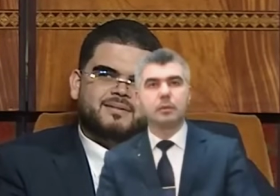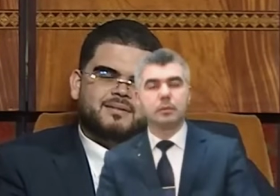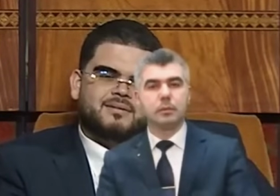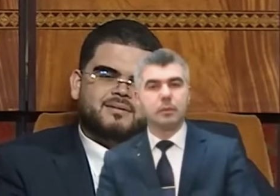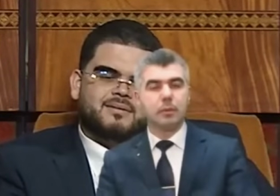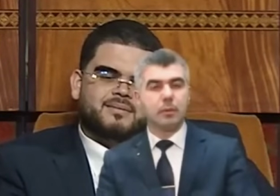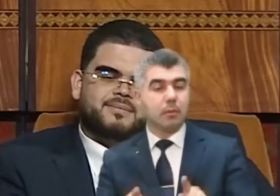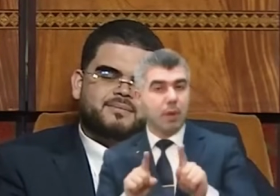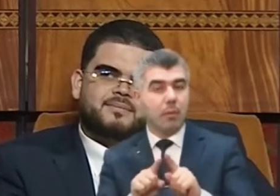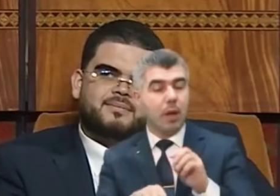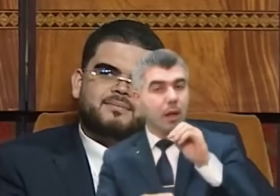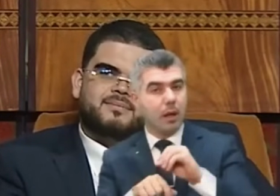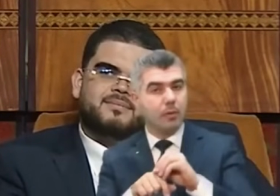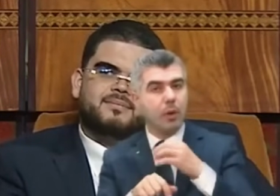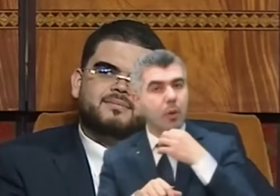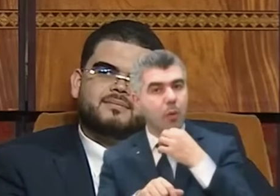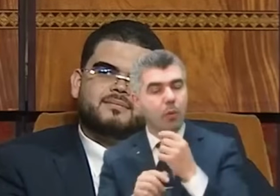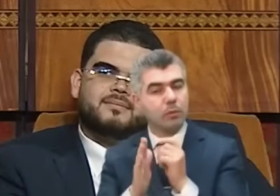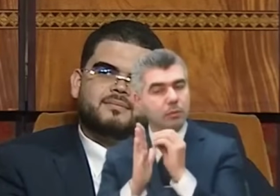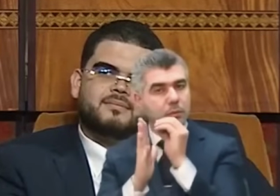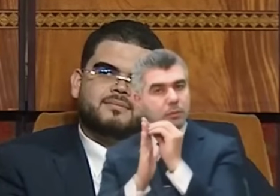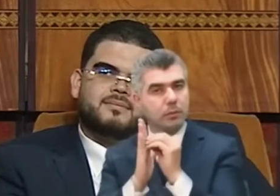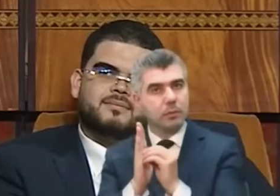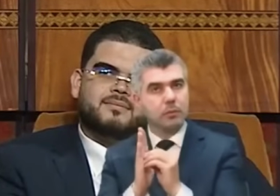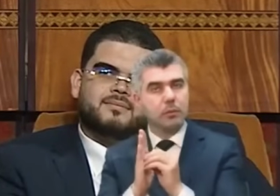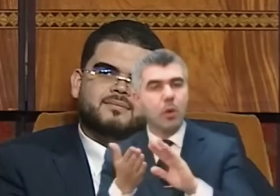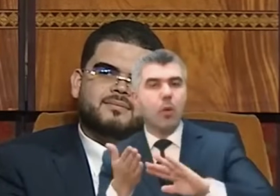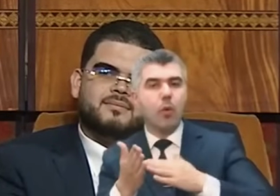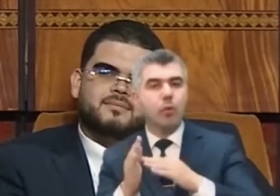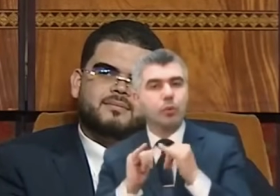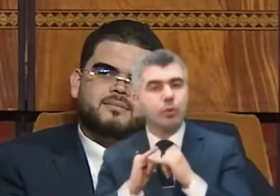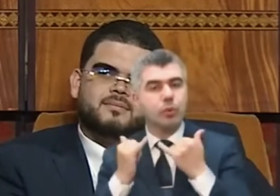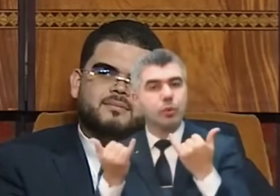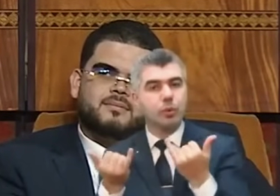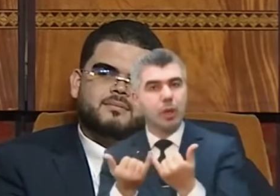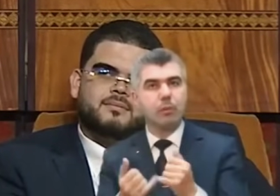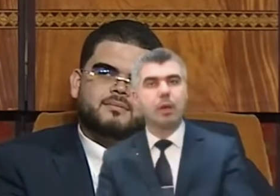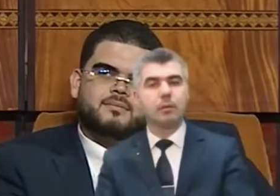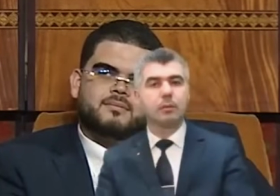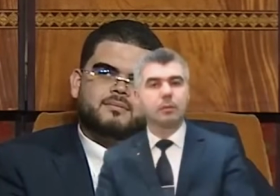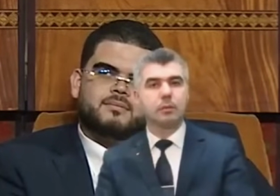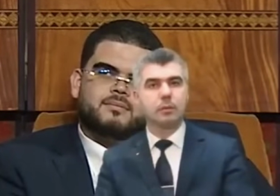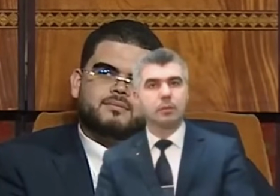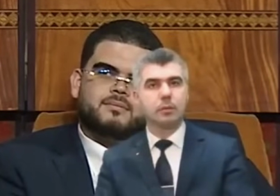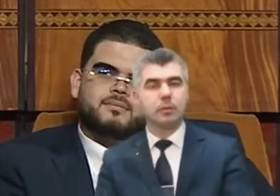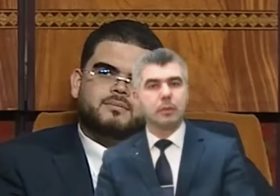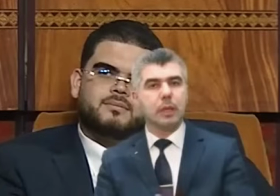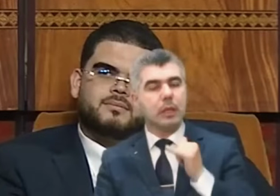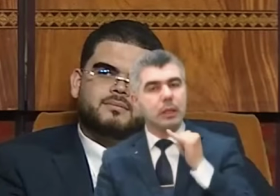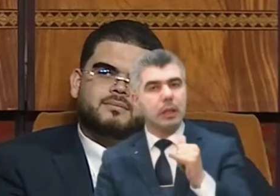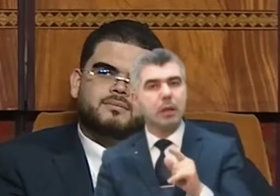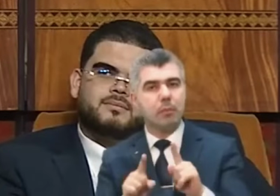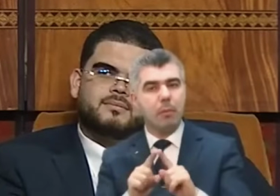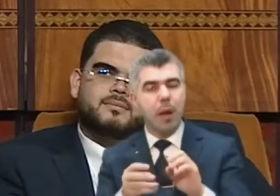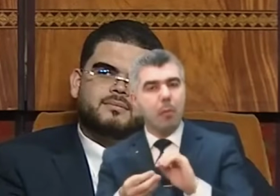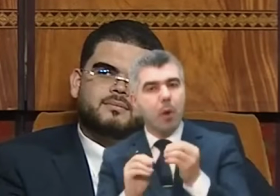للأسف نسجلها مرة أخرى، كل الجلسات التي ترترى أسونها تثيرون فيها